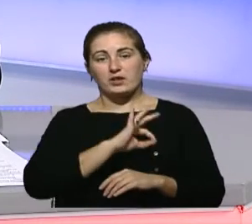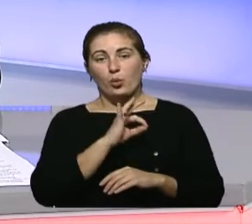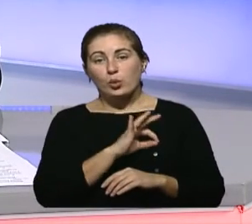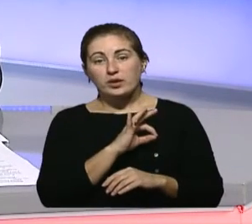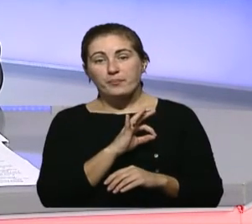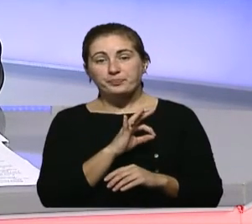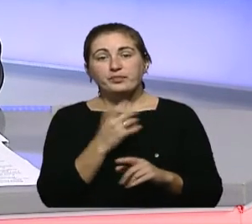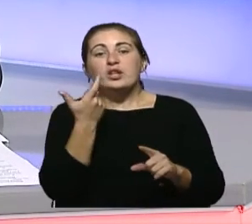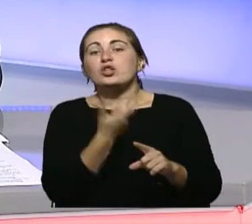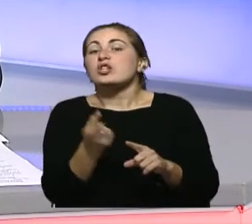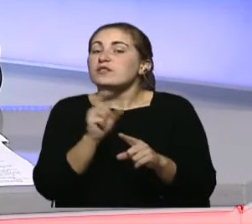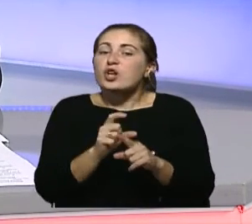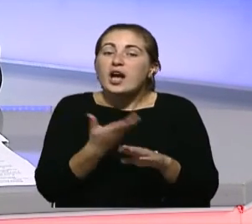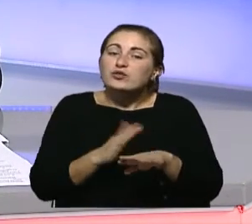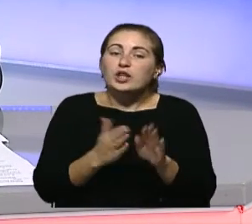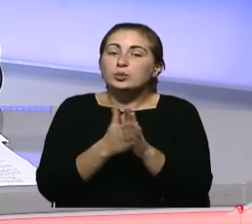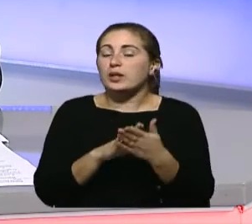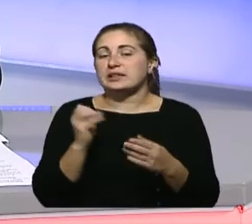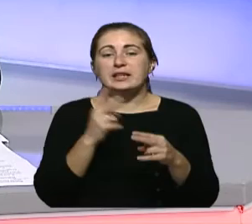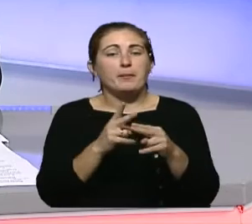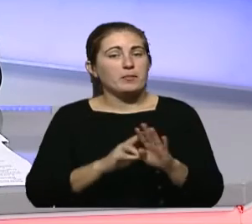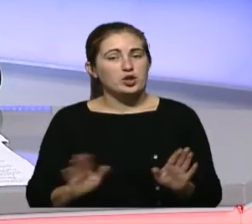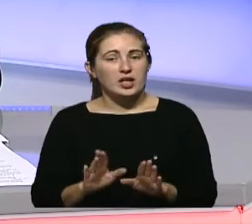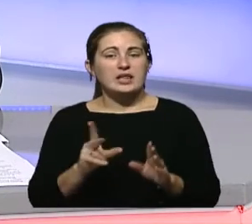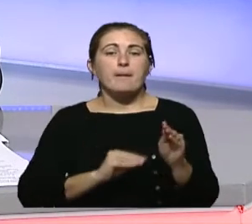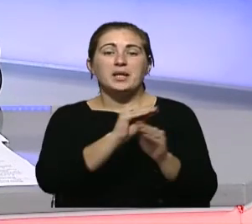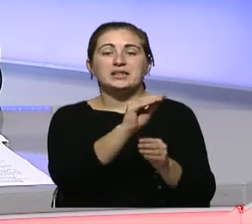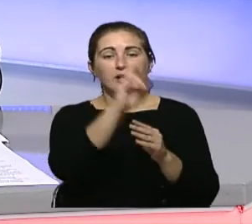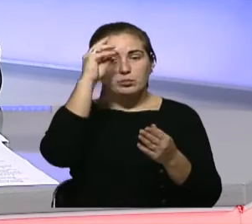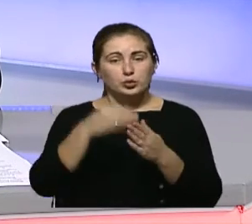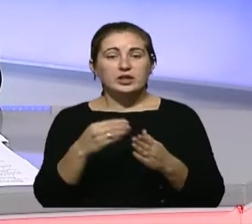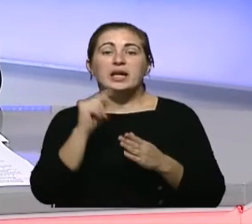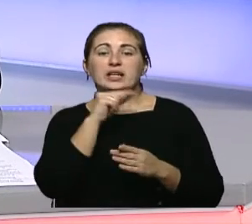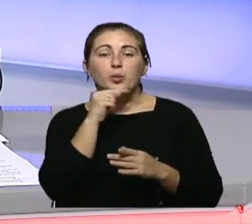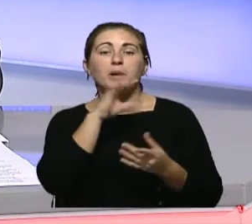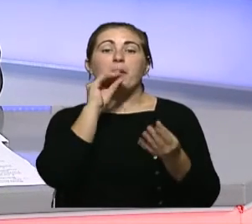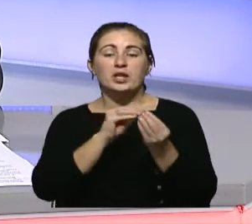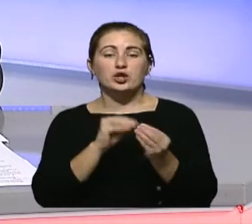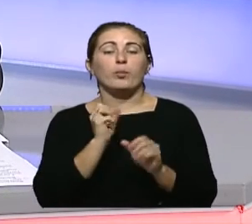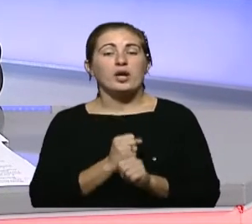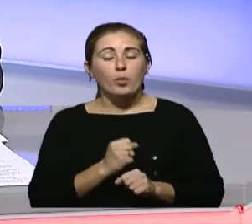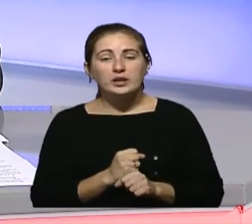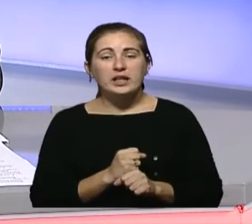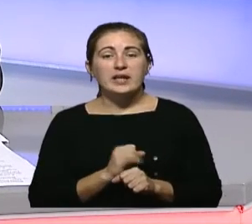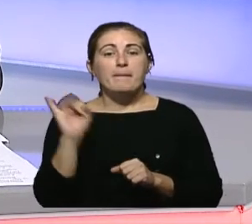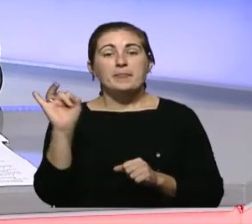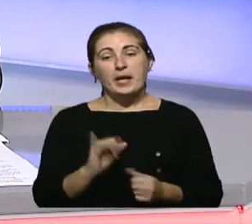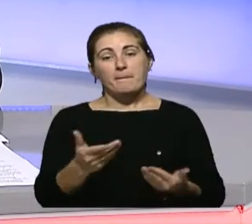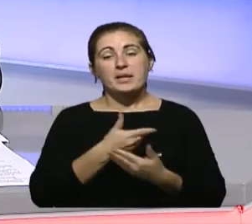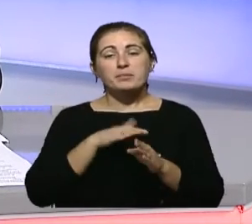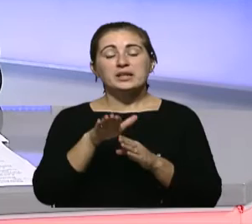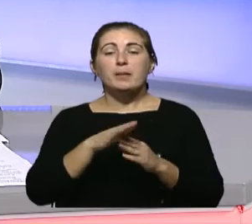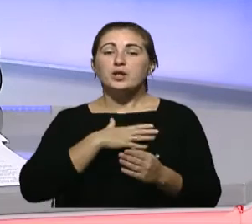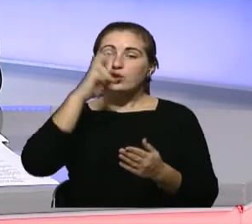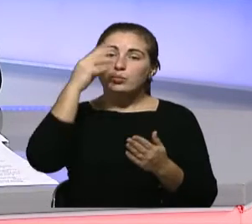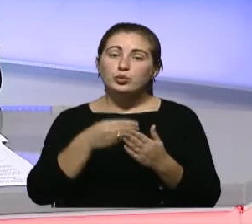есть чрезвычайная ситуация не помешала наполнять бюджет, экономика по-прежнему работает, и мы исполняем наш